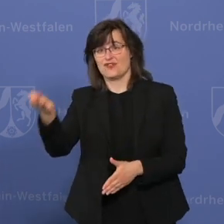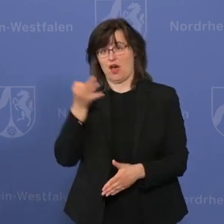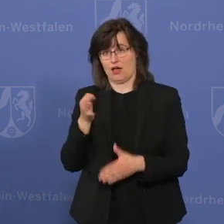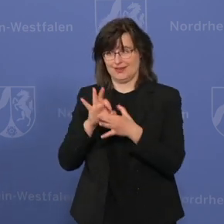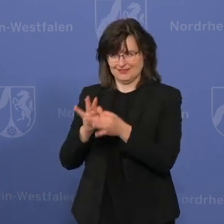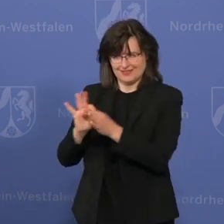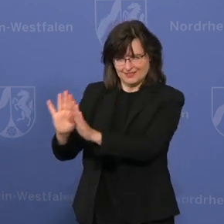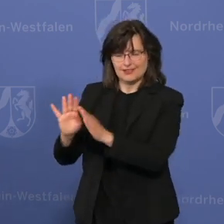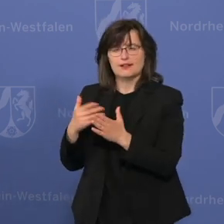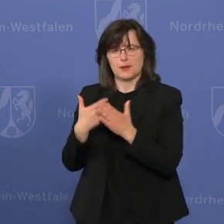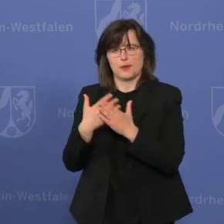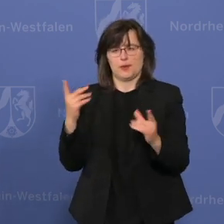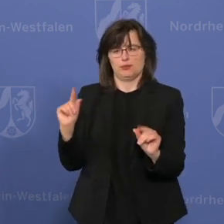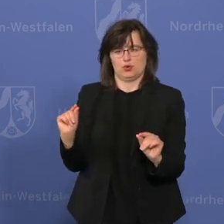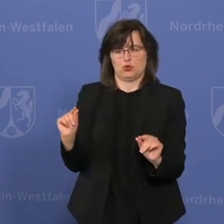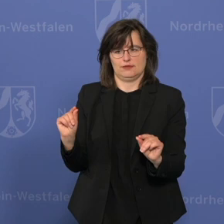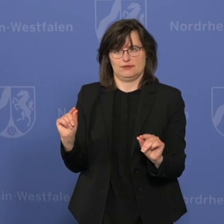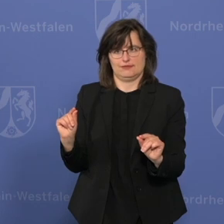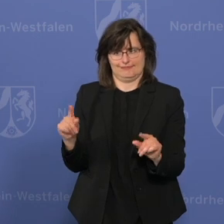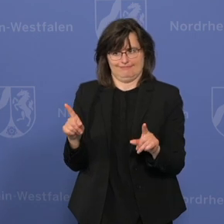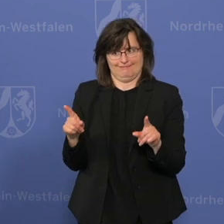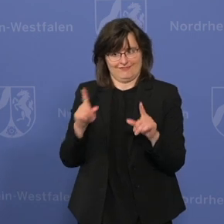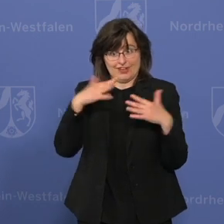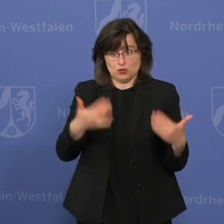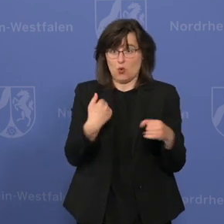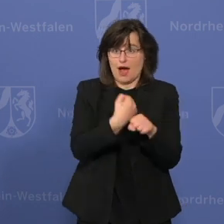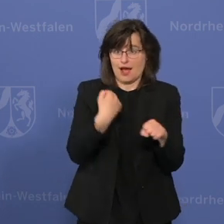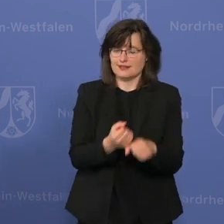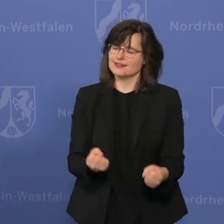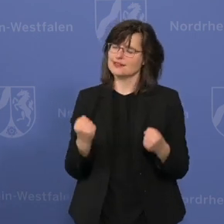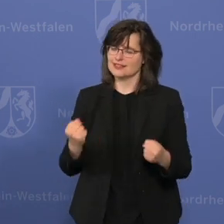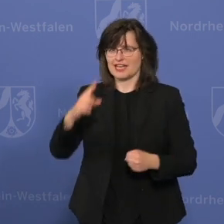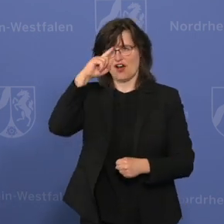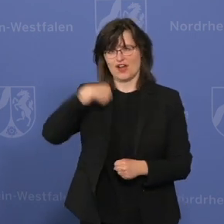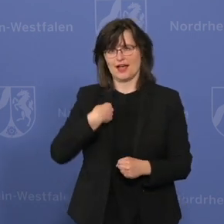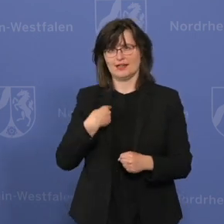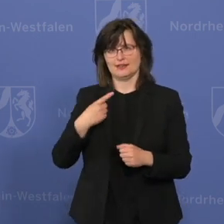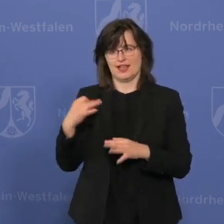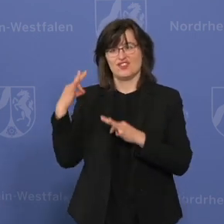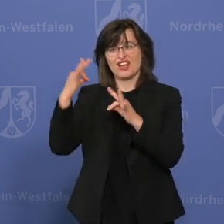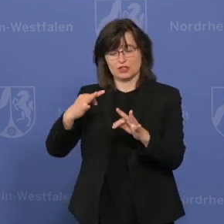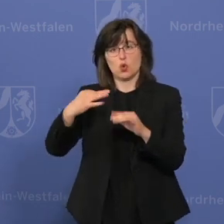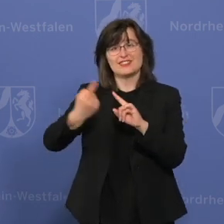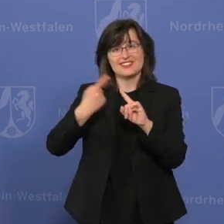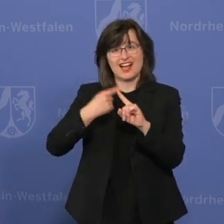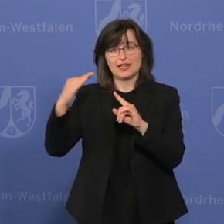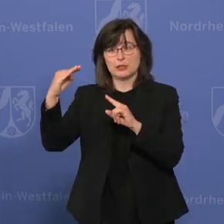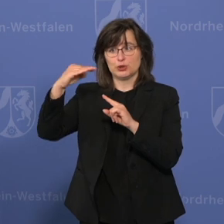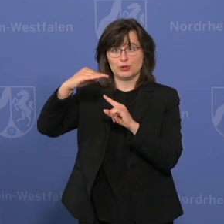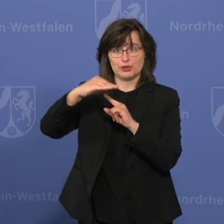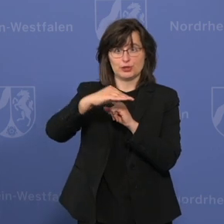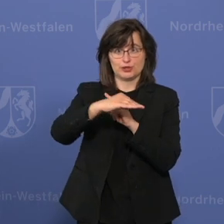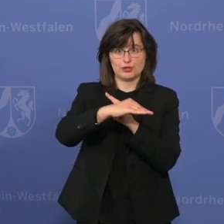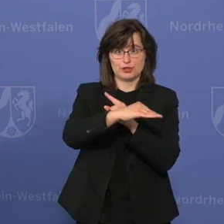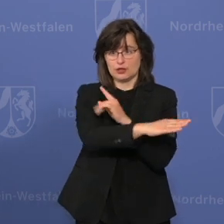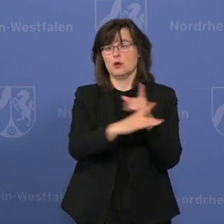festen Überzeugung, dass wir die Abflachung der Infektionsraten, wie wir sie gesehen haben, auch in den nächsten